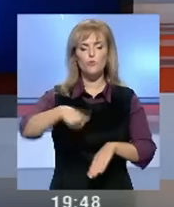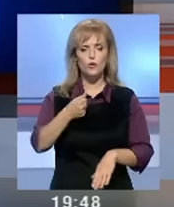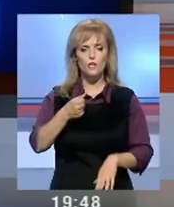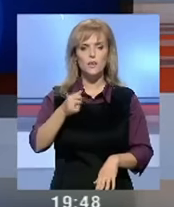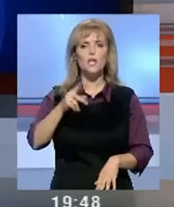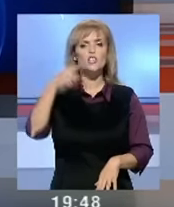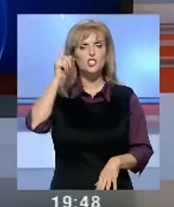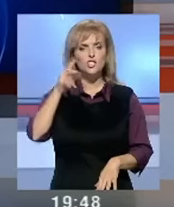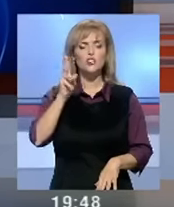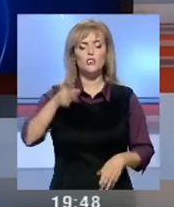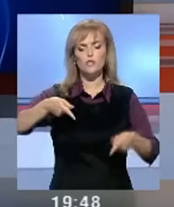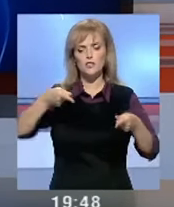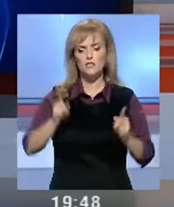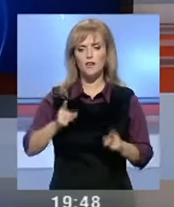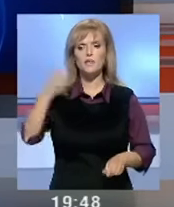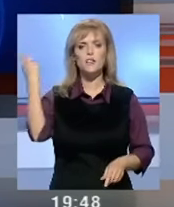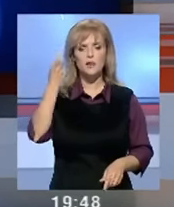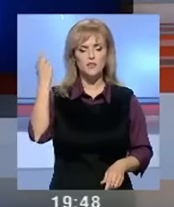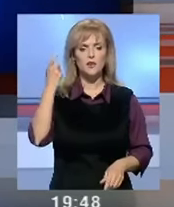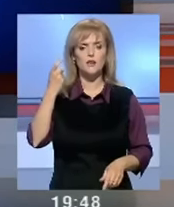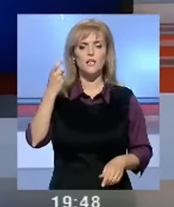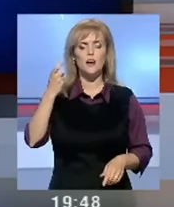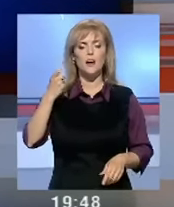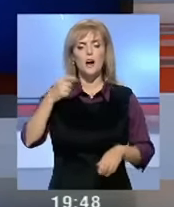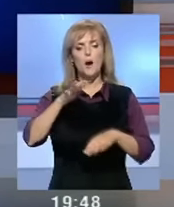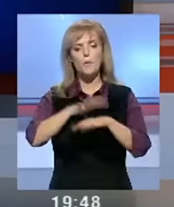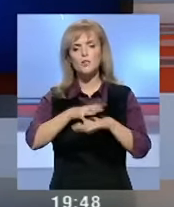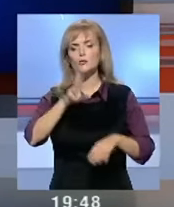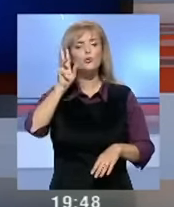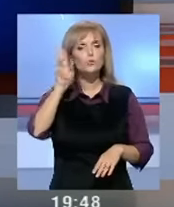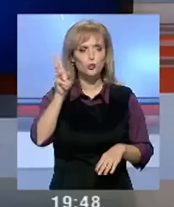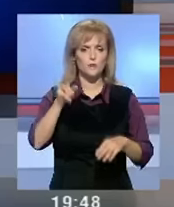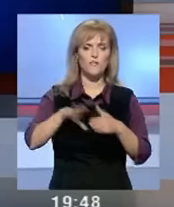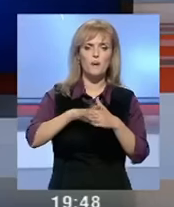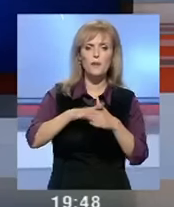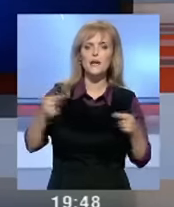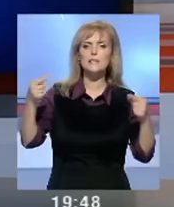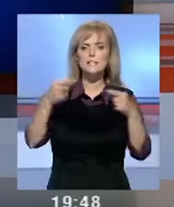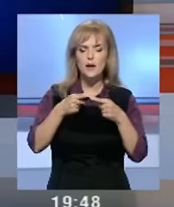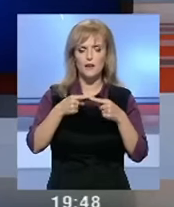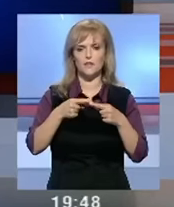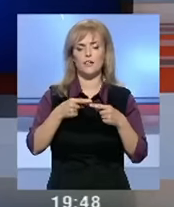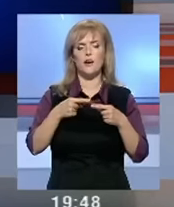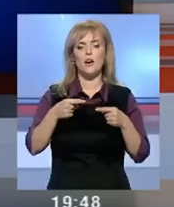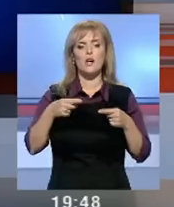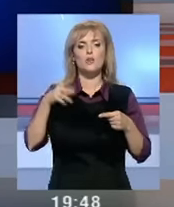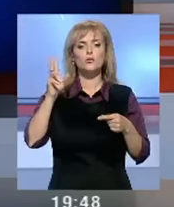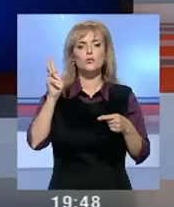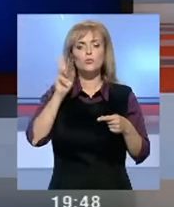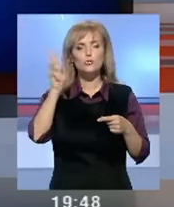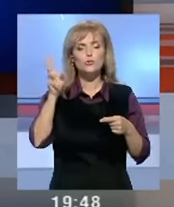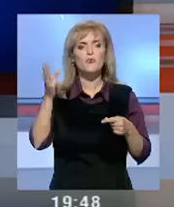adevărații proprietari ai băncilor, nu știm cine sunt adevărații proprietari ai companiilor cu care statul alege să